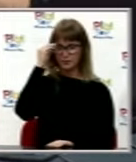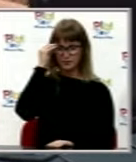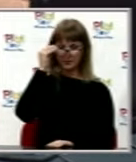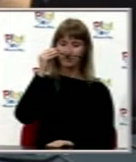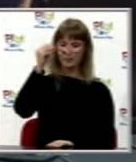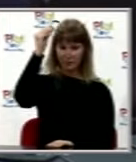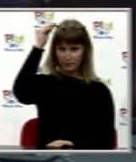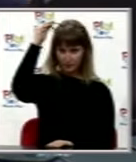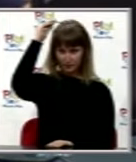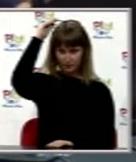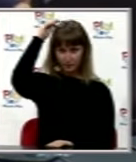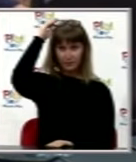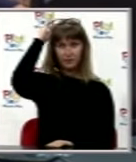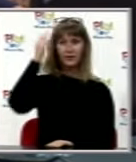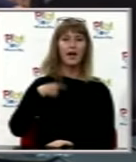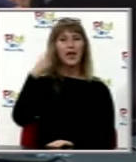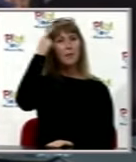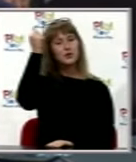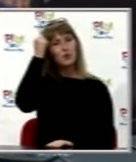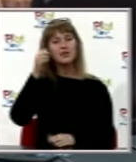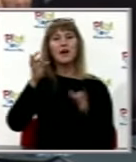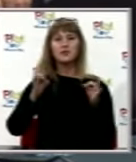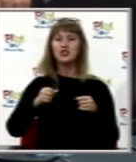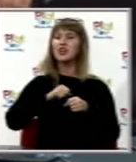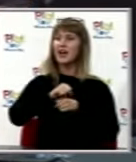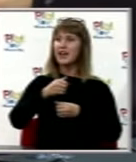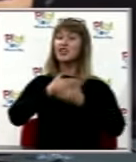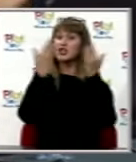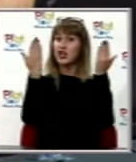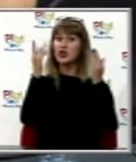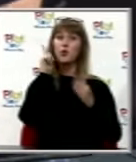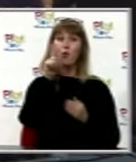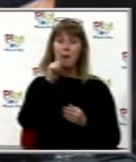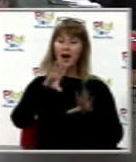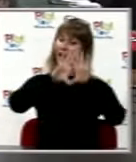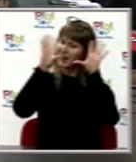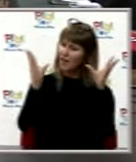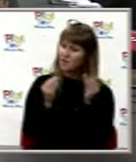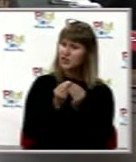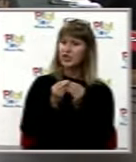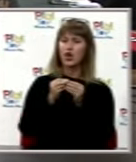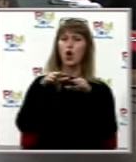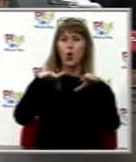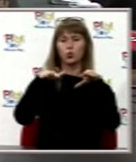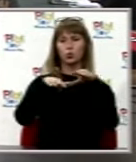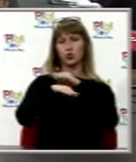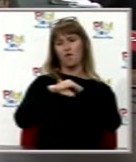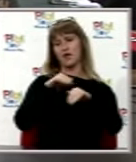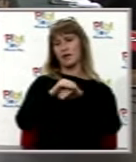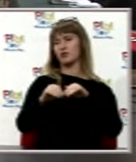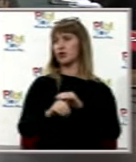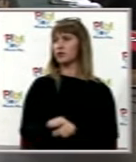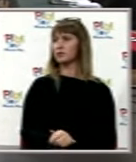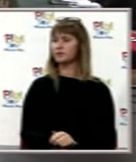że dzisiaj jest Dzień Chłopaka, więc wszystkim, facetom wszystkiego najlepszego. Dziękujemy bardzo. Dziękujemy